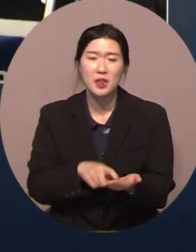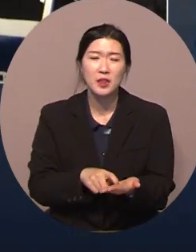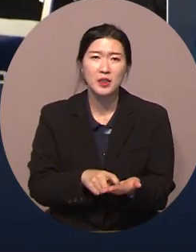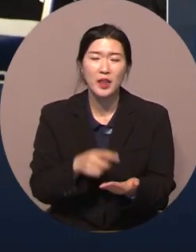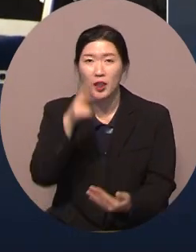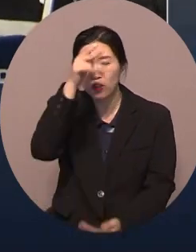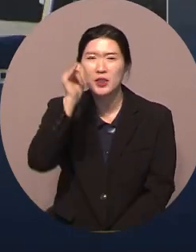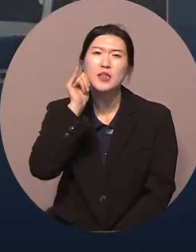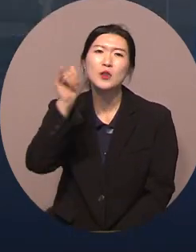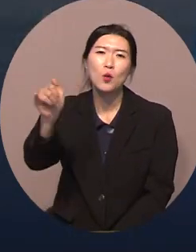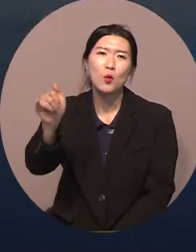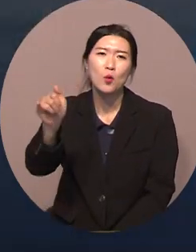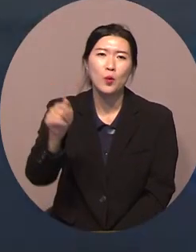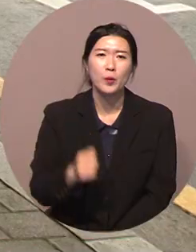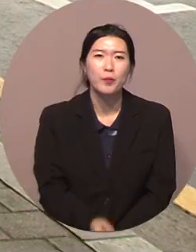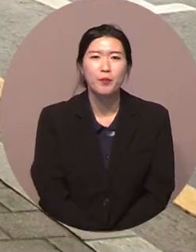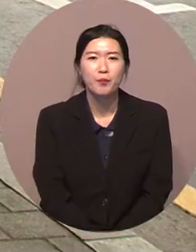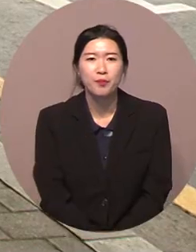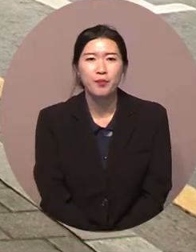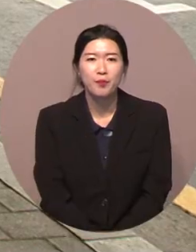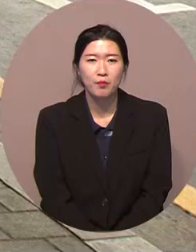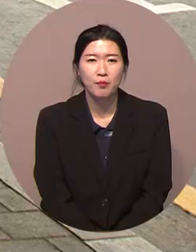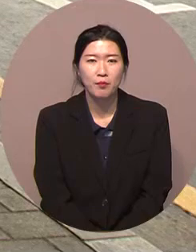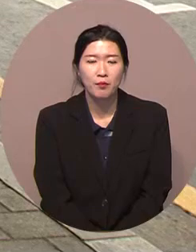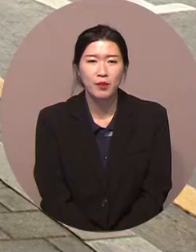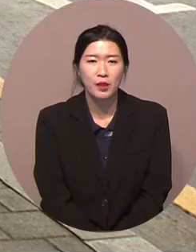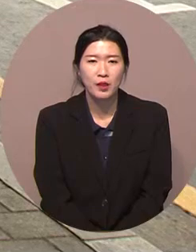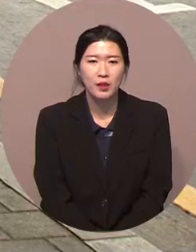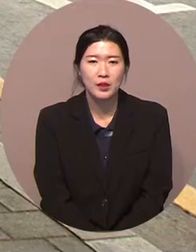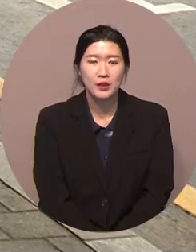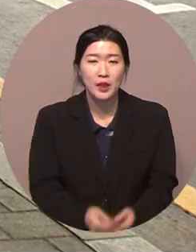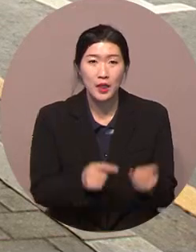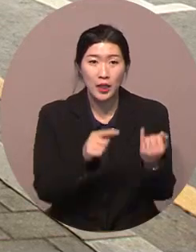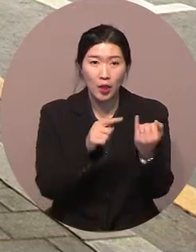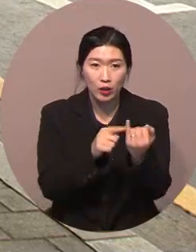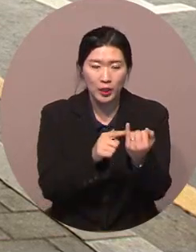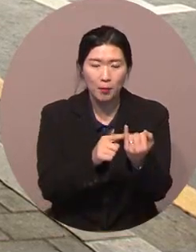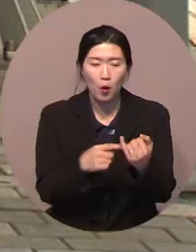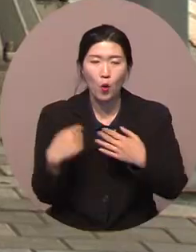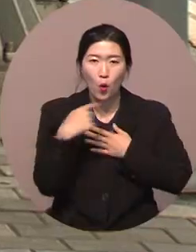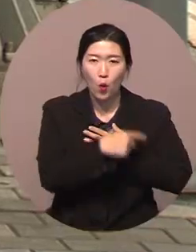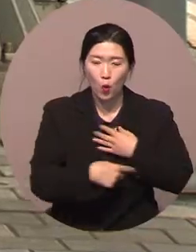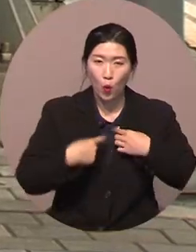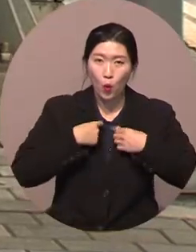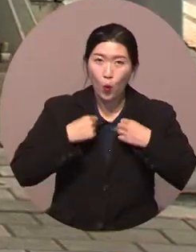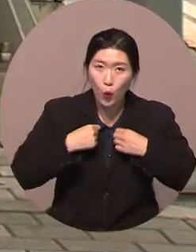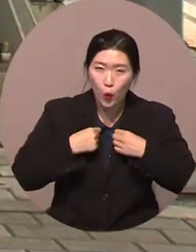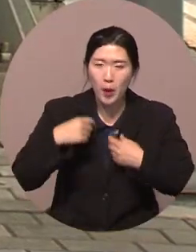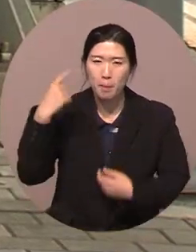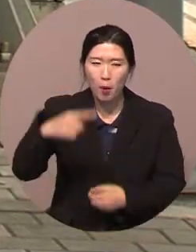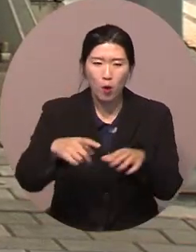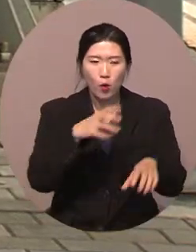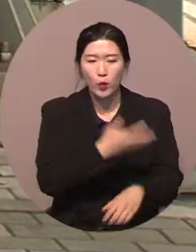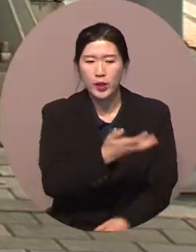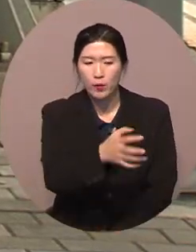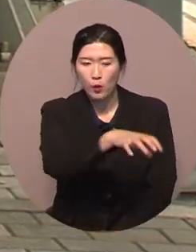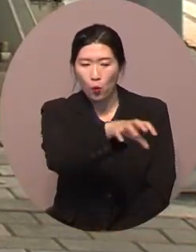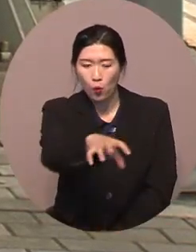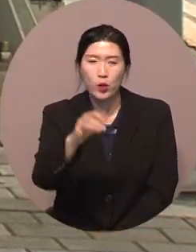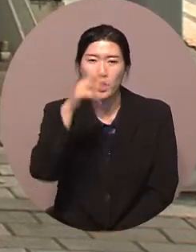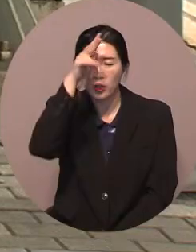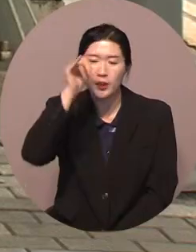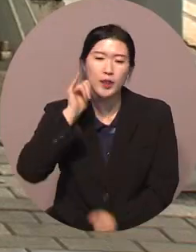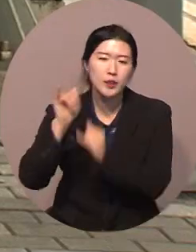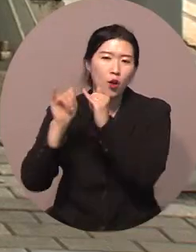즉시 경찰에서 신고해서. 실시간으로 여성의 인상착의와 위치 등을 경찰에 전달했고 검거